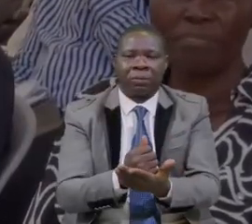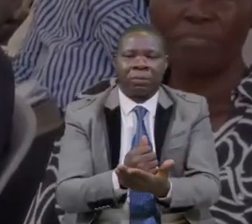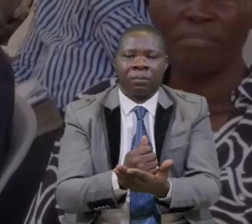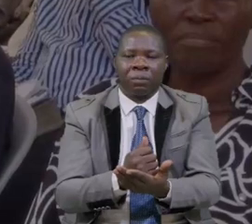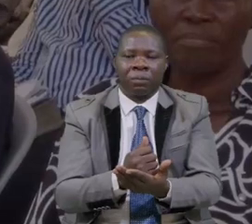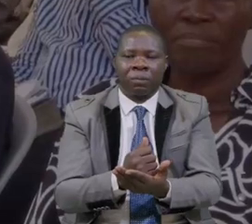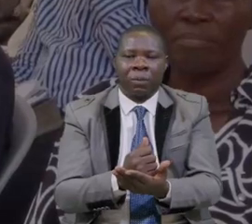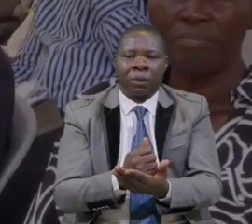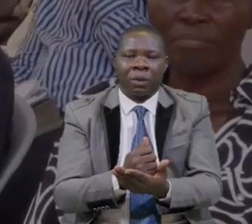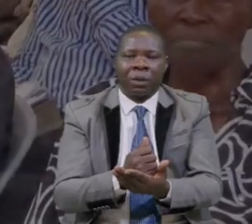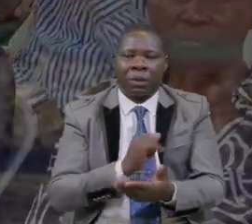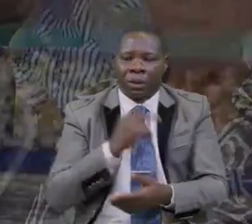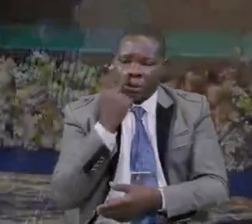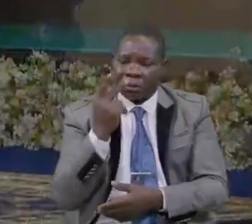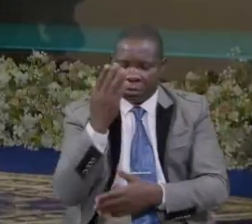Je vois des mères.